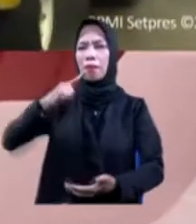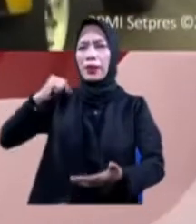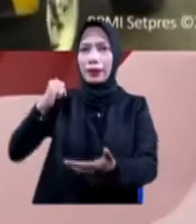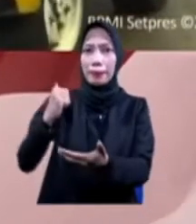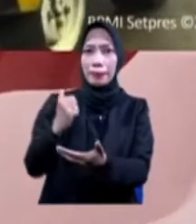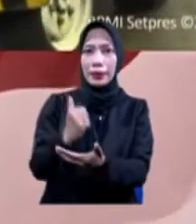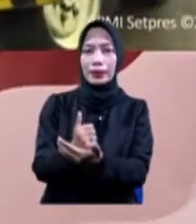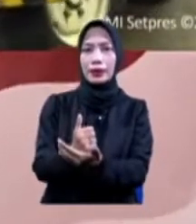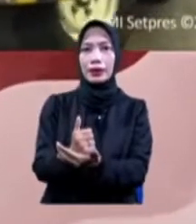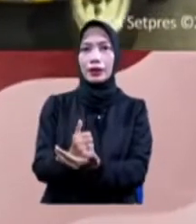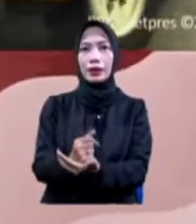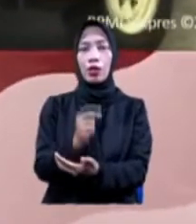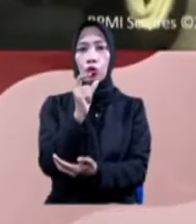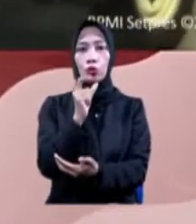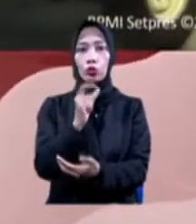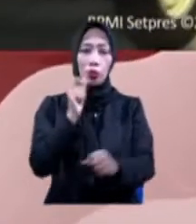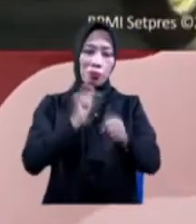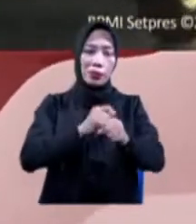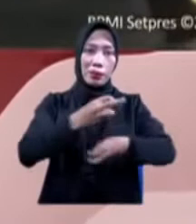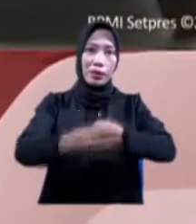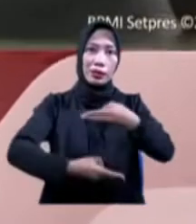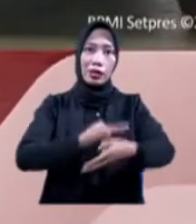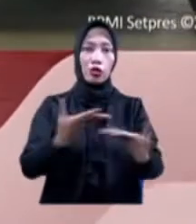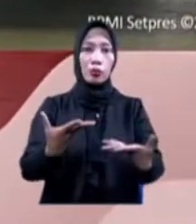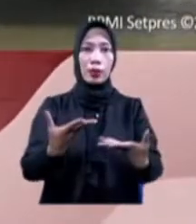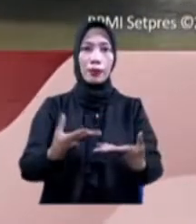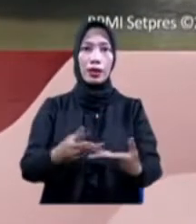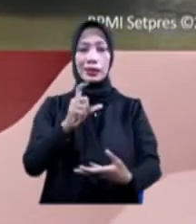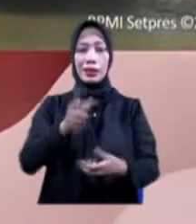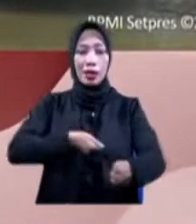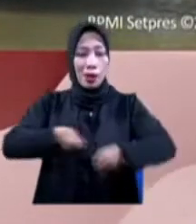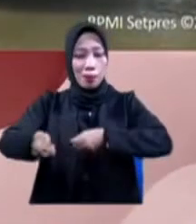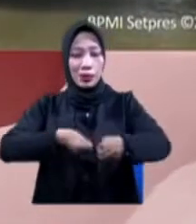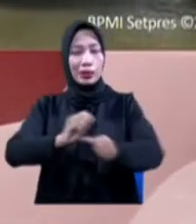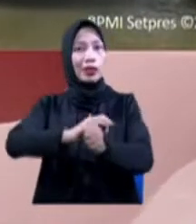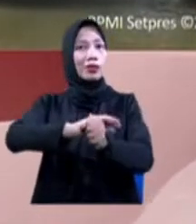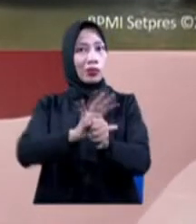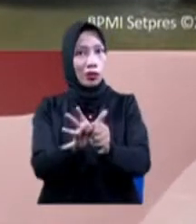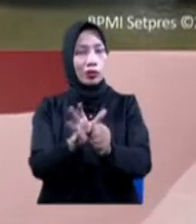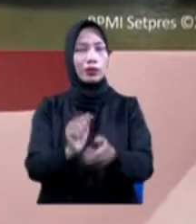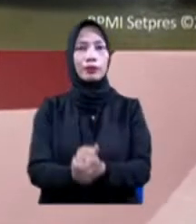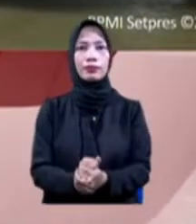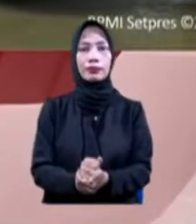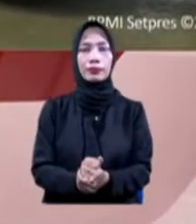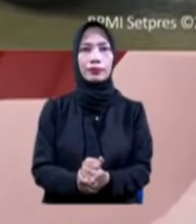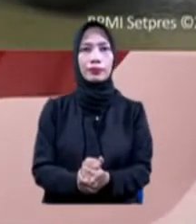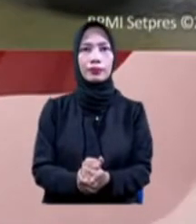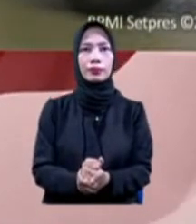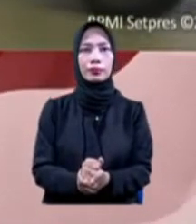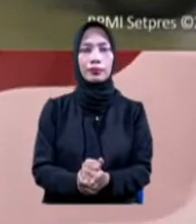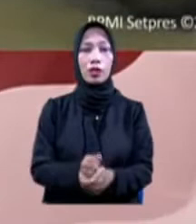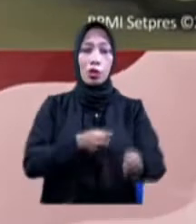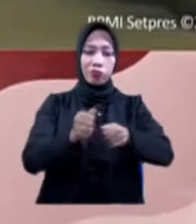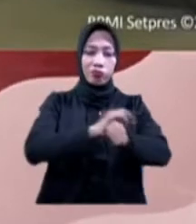untuk bisa memulihkan kembali ekonomi adalah pengendalian COVID gitu. Jadi dari kalau dilihat dari pengendalian COVID ini memang nggak